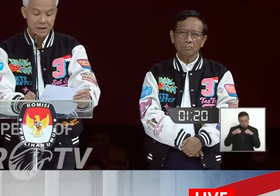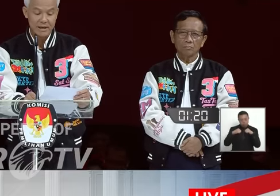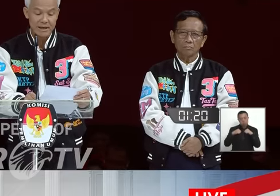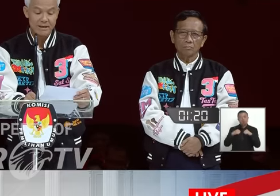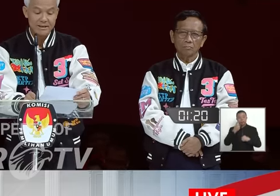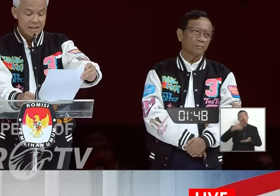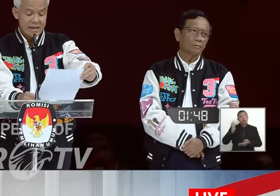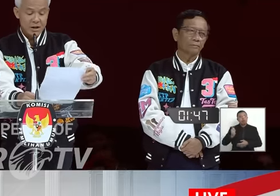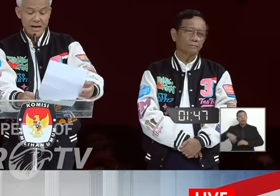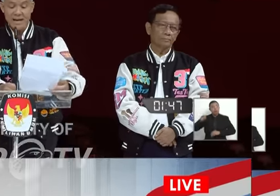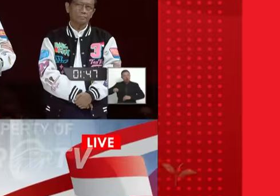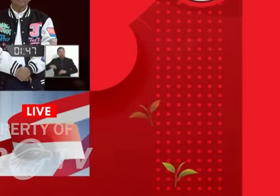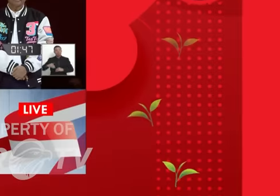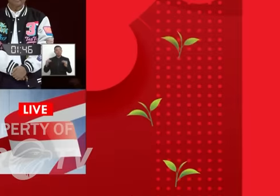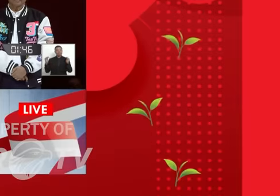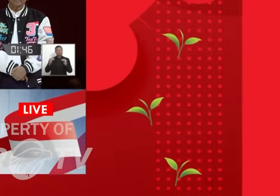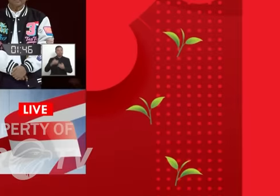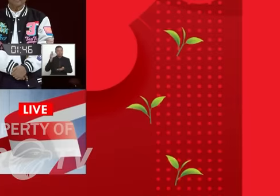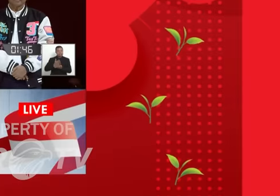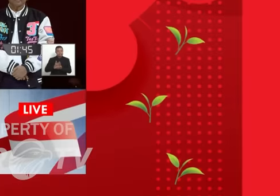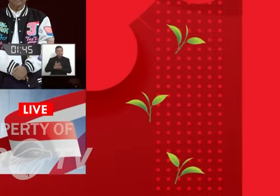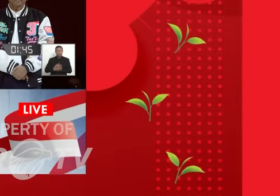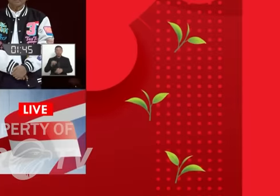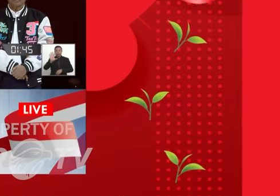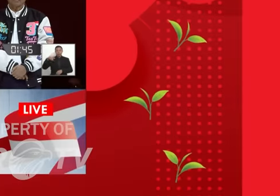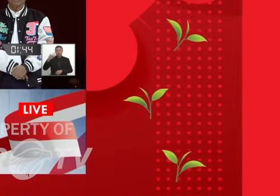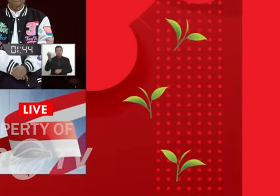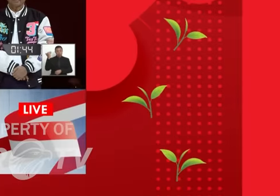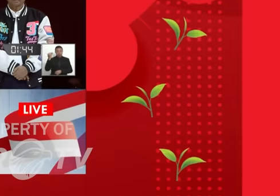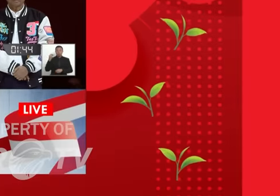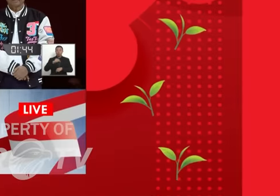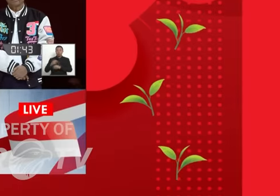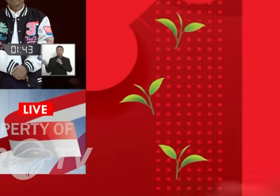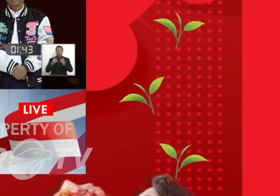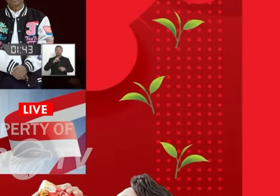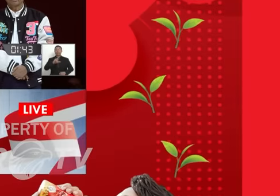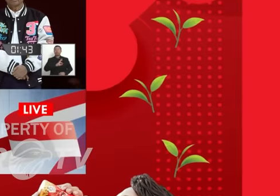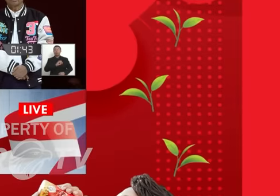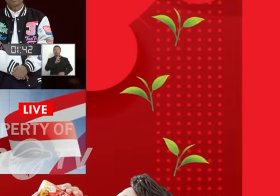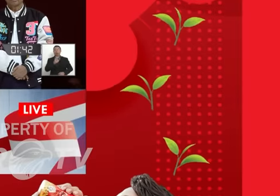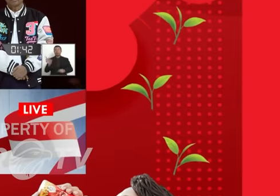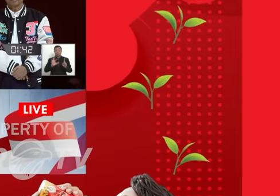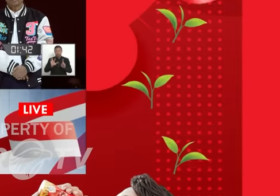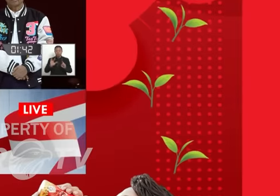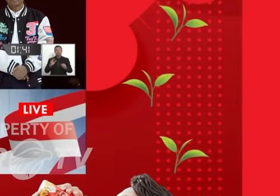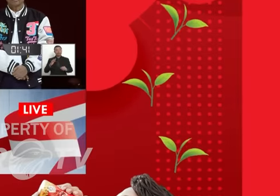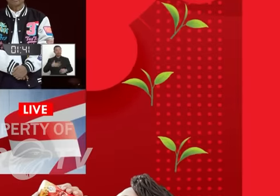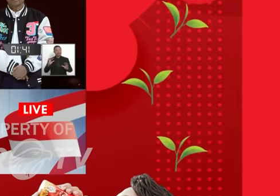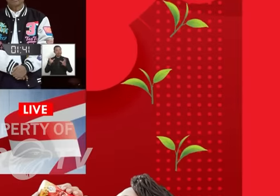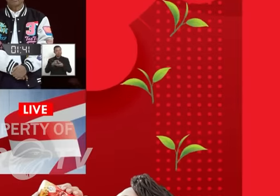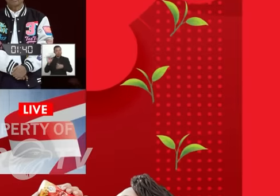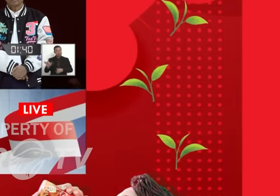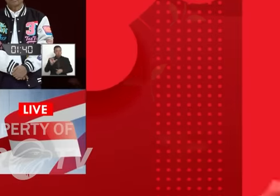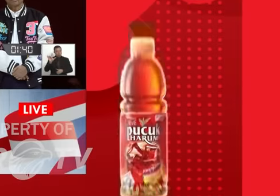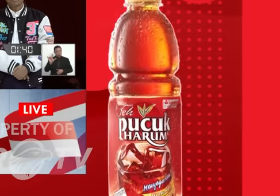begitu Jika ada salah kepada paslon 01 03 lalu juga di ee Konferensi pers setelah debat Pak praboo juga